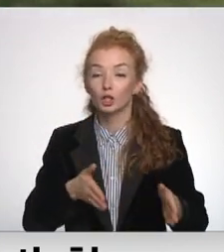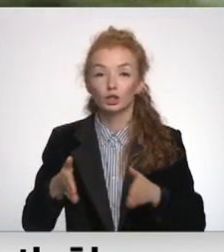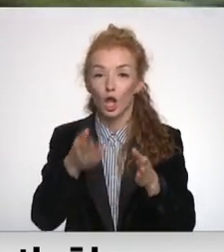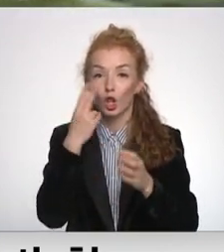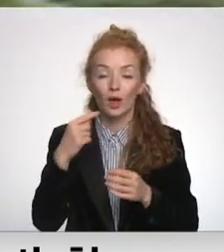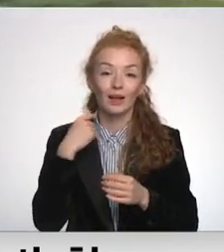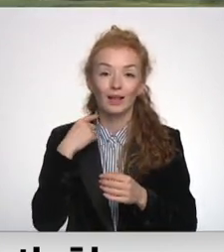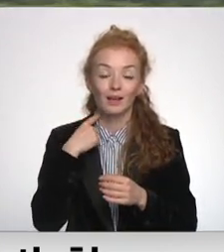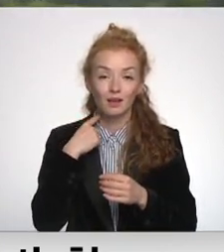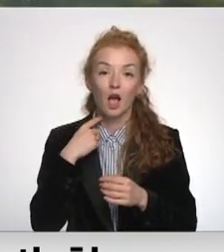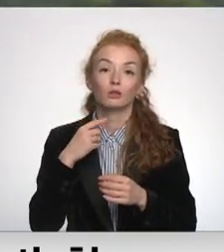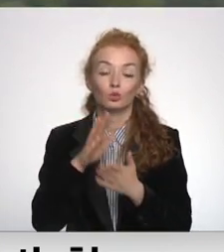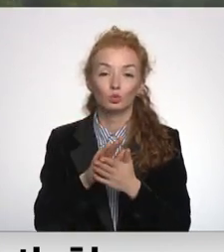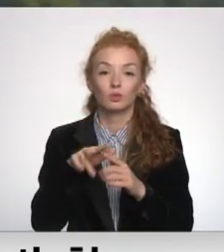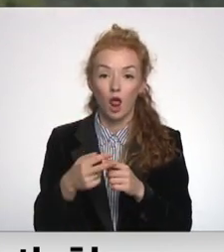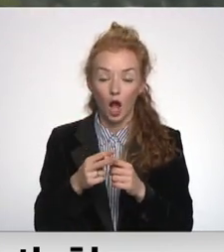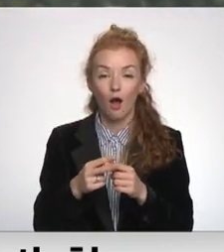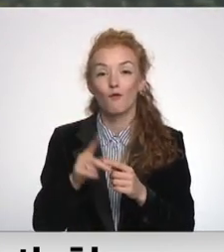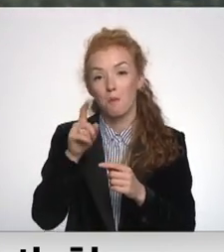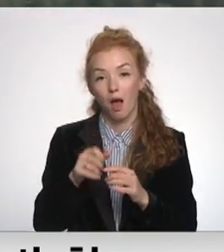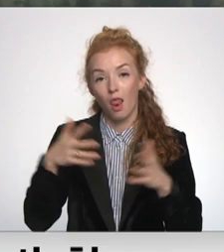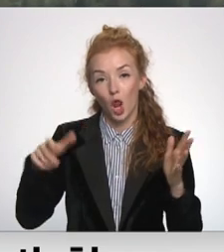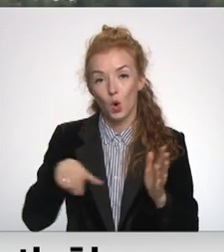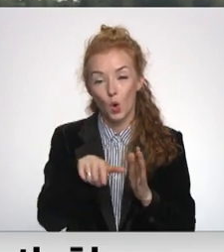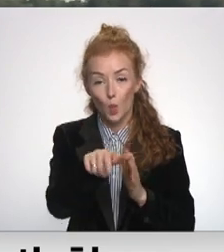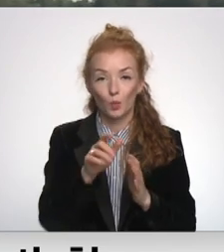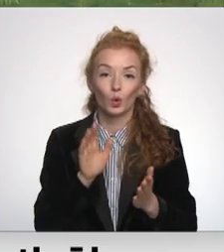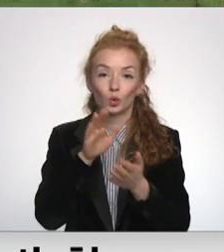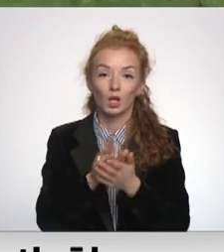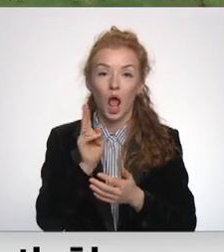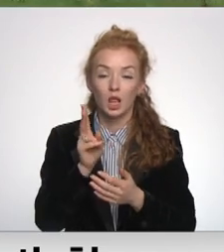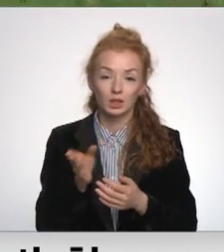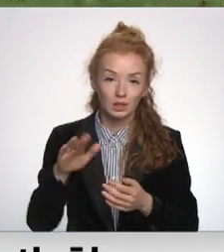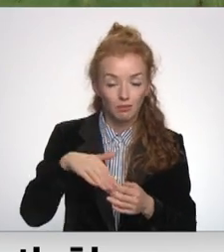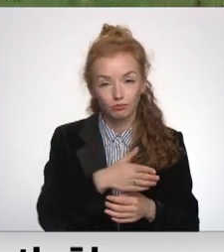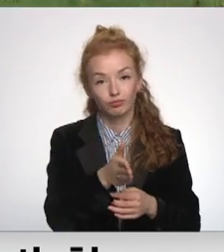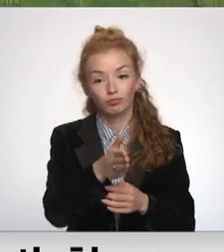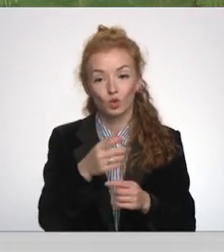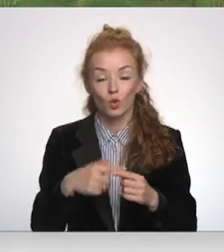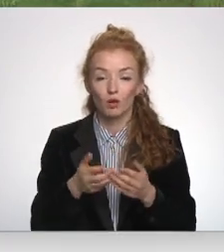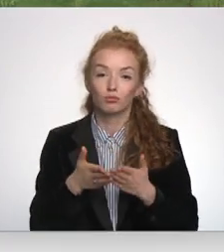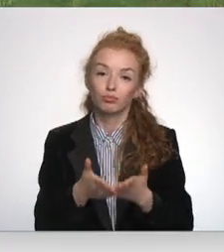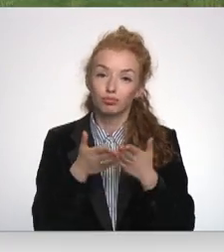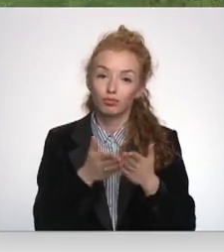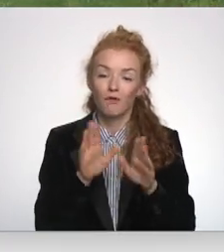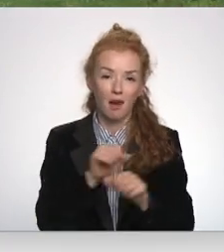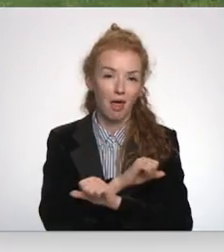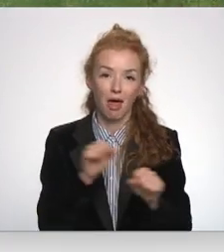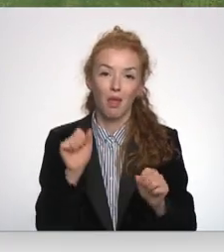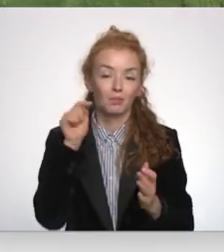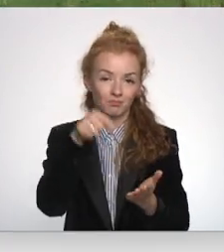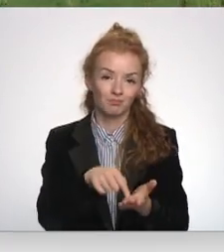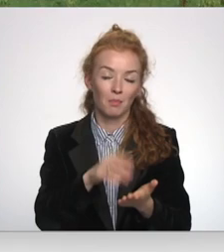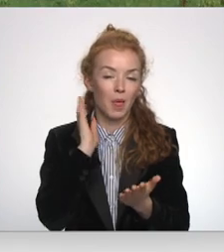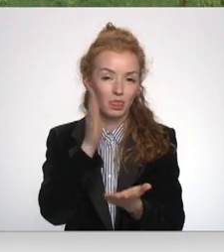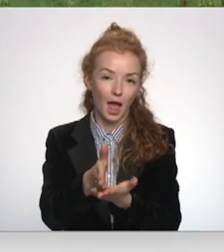Rīgas uz Jelgavu, ir pa Lielupi vai gar Lielupas krastiem. Tā viņš nāk uz Kalnciem ceļš un pēc tam šeien. Brauc ar kuģiem, tu vari fiksi izbraukt uz šeien.